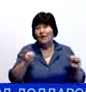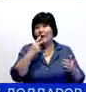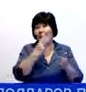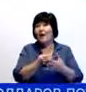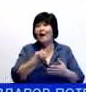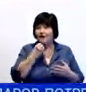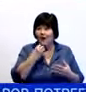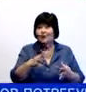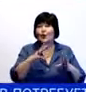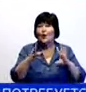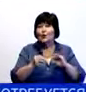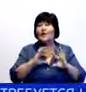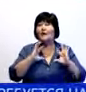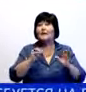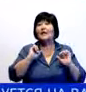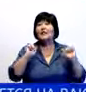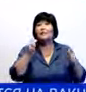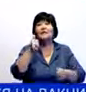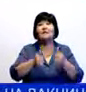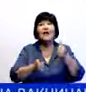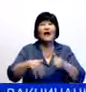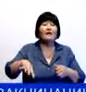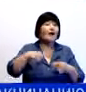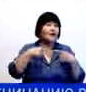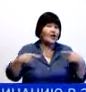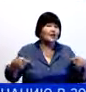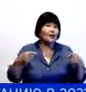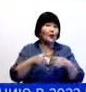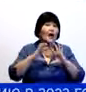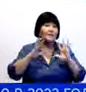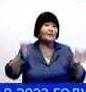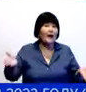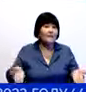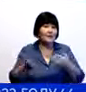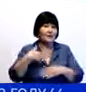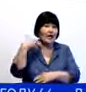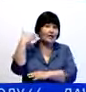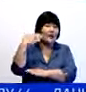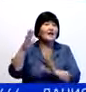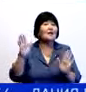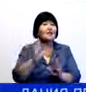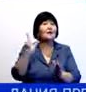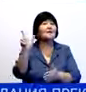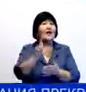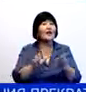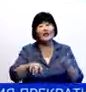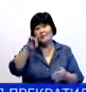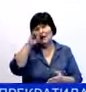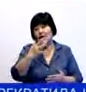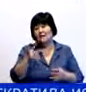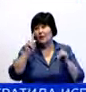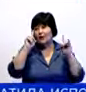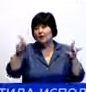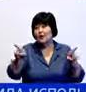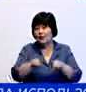Показывает хорошие результаты на мировых спортивных аренах. В разных уголках мира поднимает наш флаг, исполняется гимн Казахстана. В этой славной